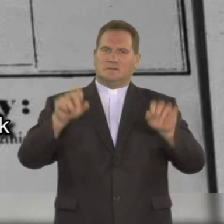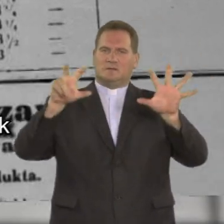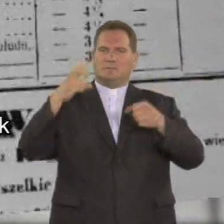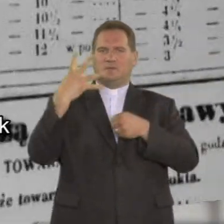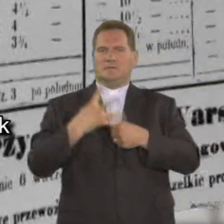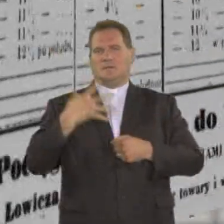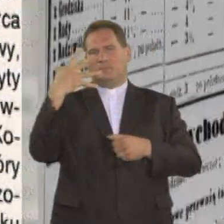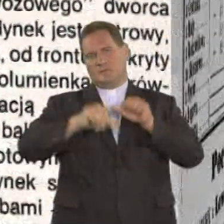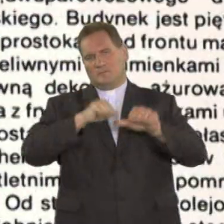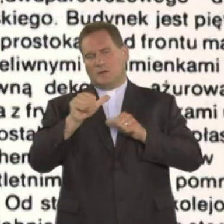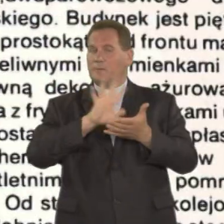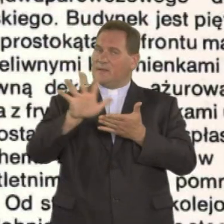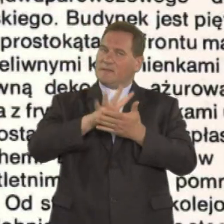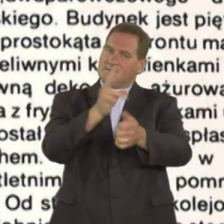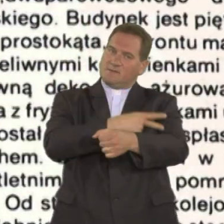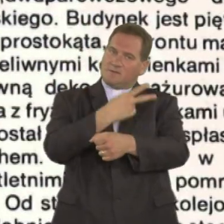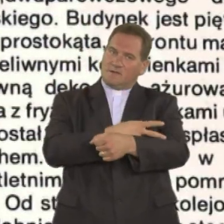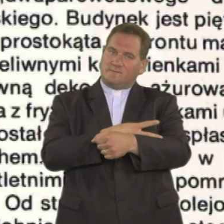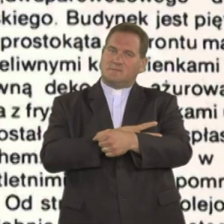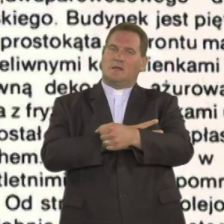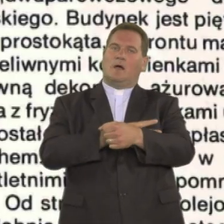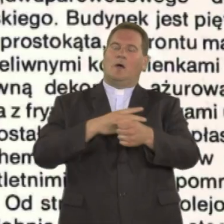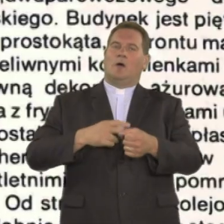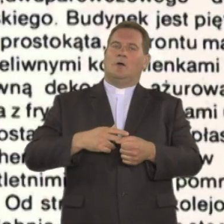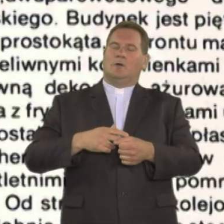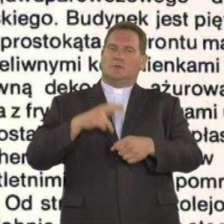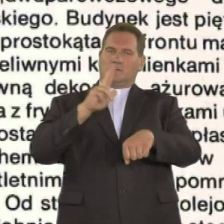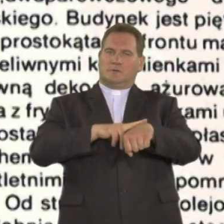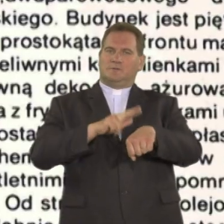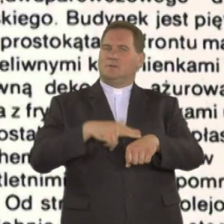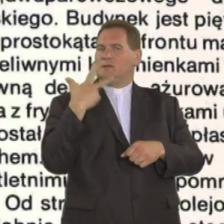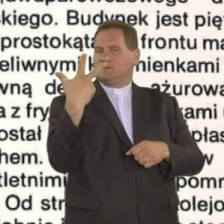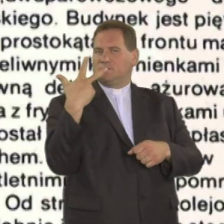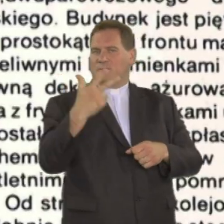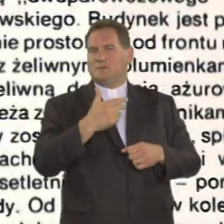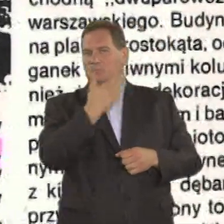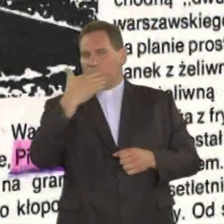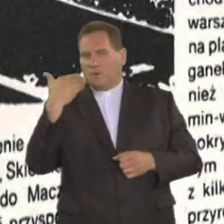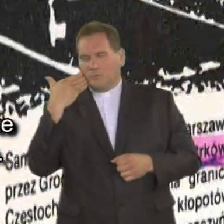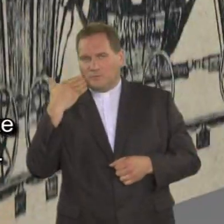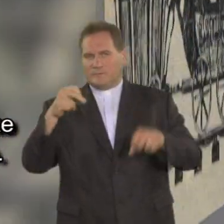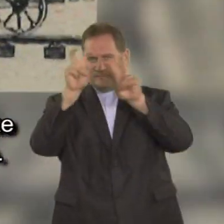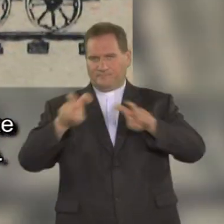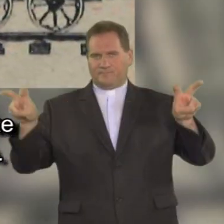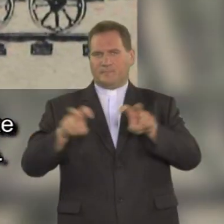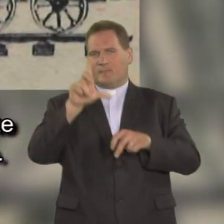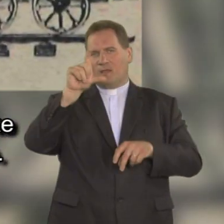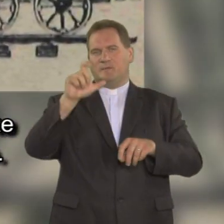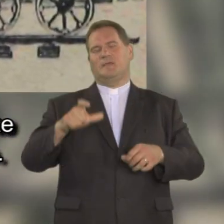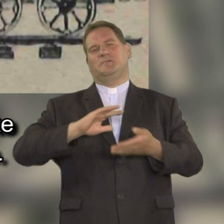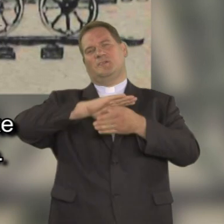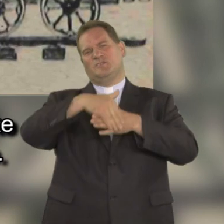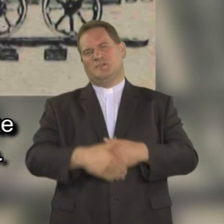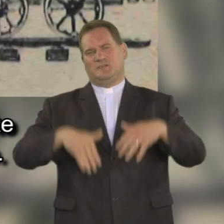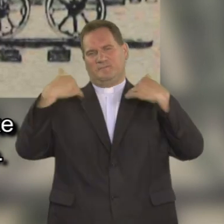1845 roku. 15 czerwca o 3 po południu przy dźwiękach orkiestry 200